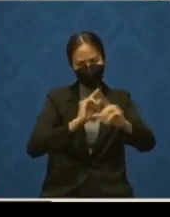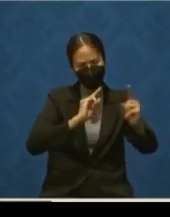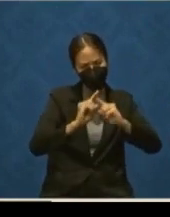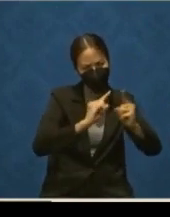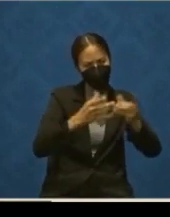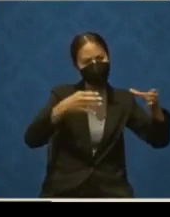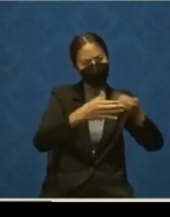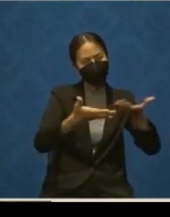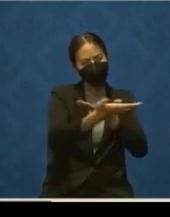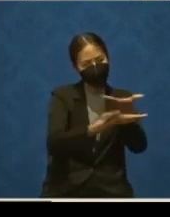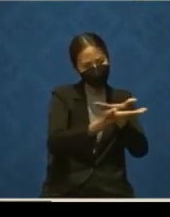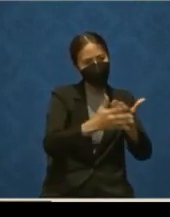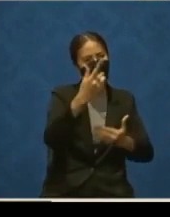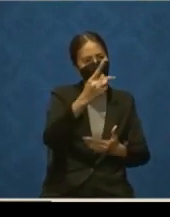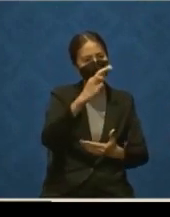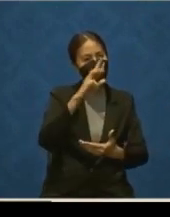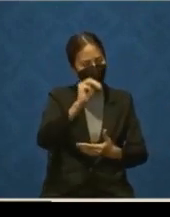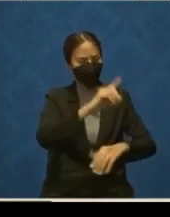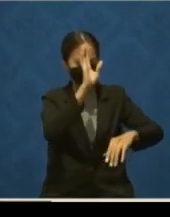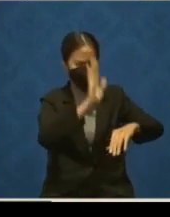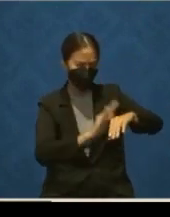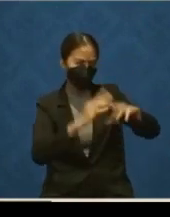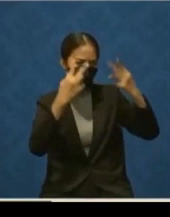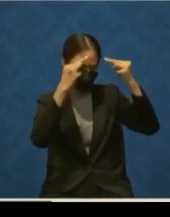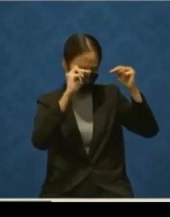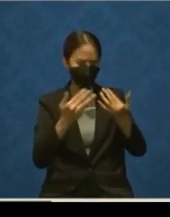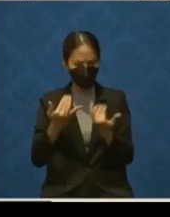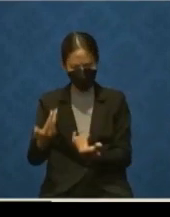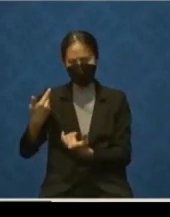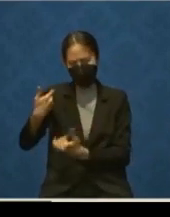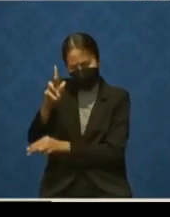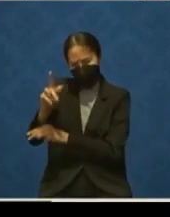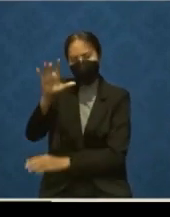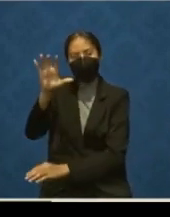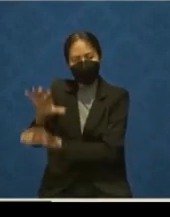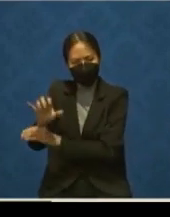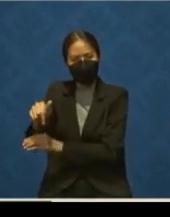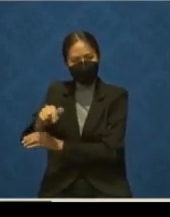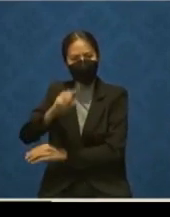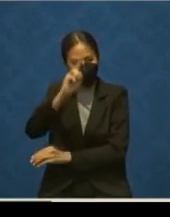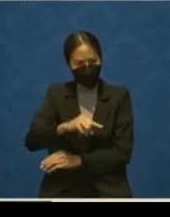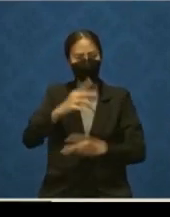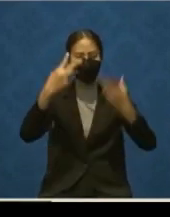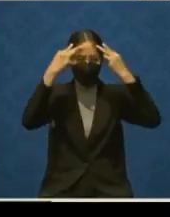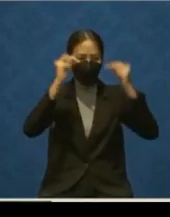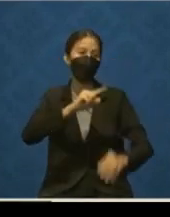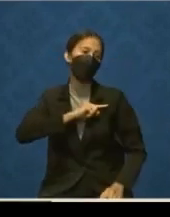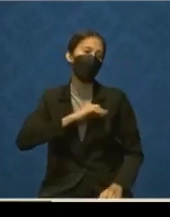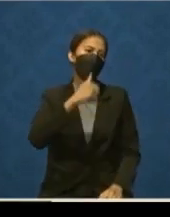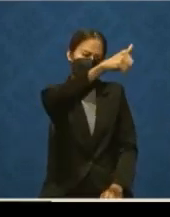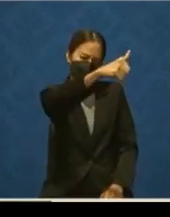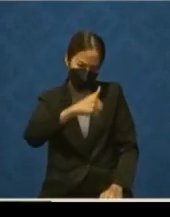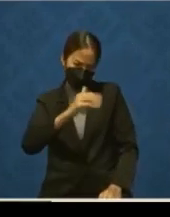ม.ให้เตือนท่านนายกหน่อยนะครับว่าเรามีข้อบังคับ151เนี่ยท่านควรจะต้องมาตอบเองให้เกียรติสภาหน่